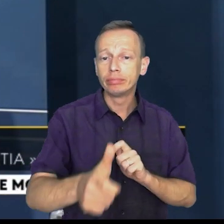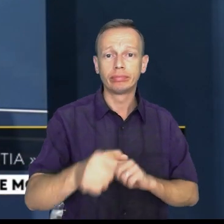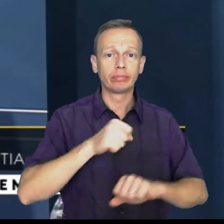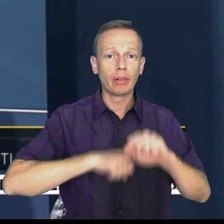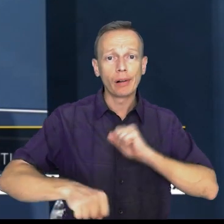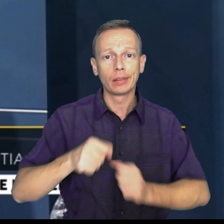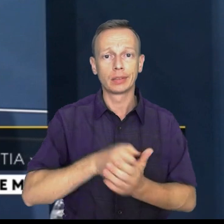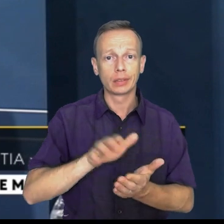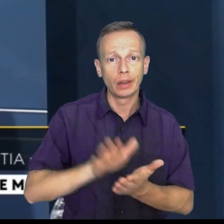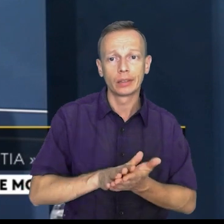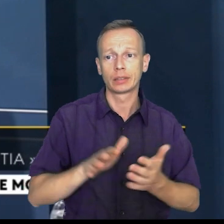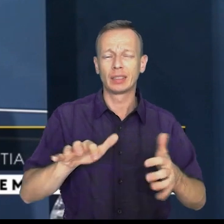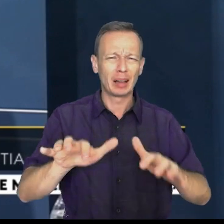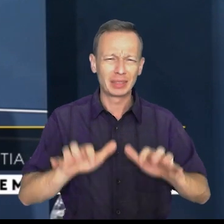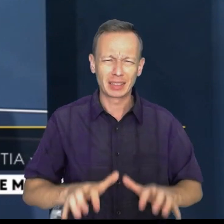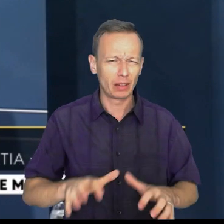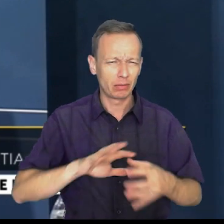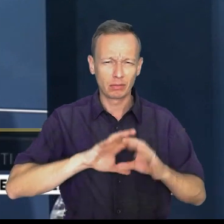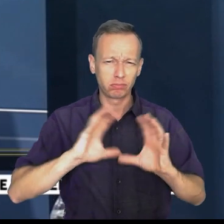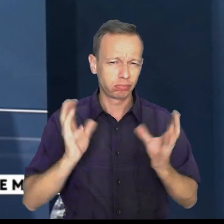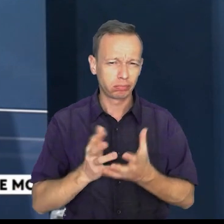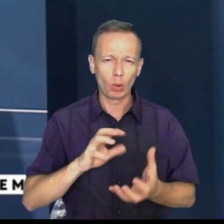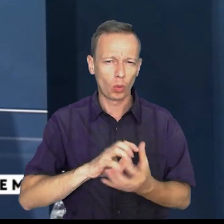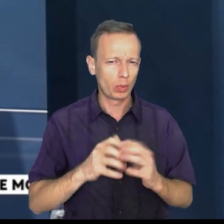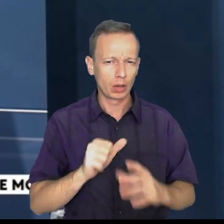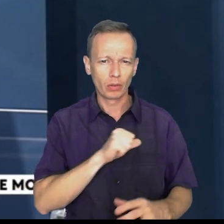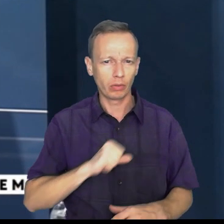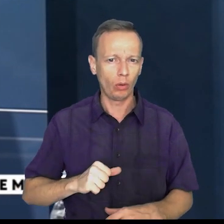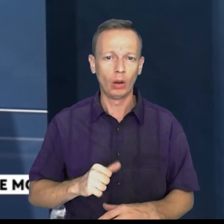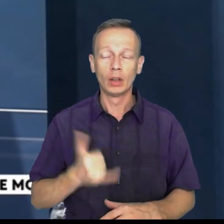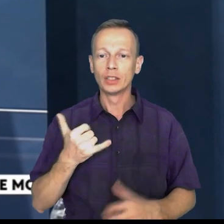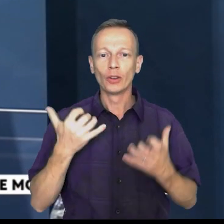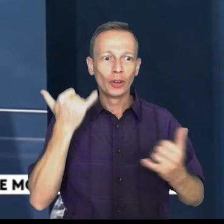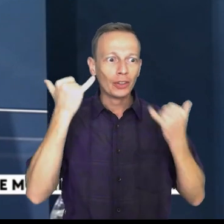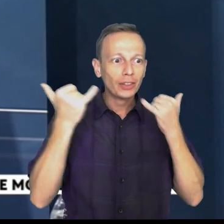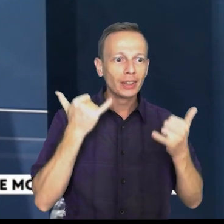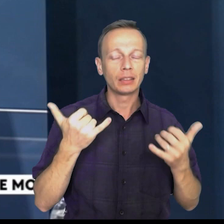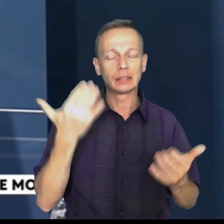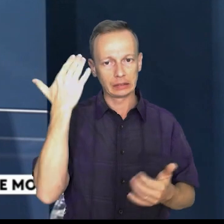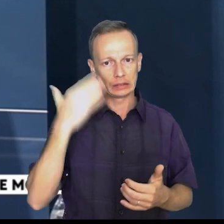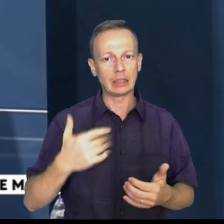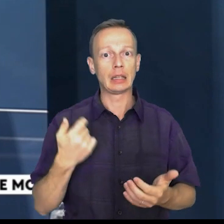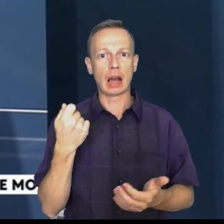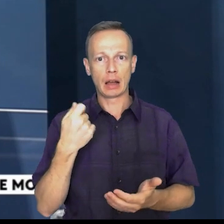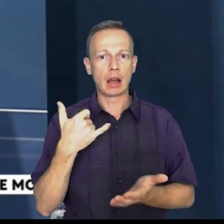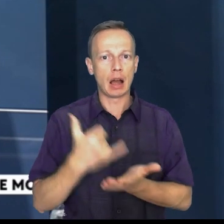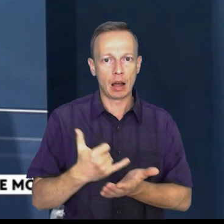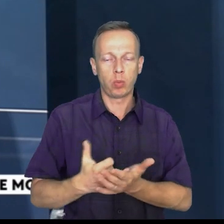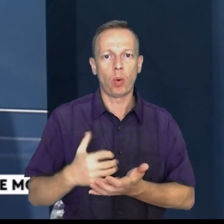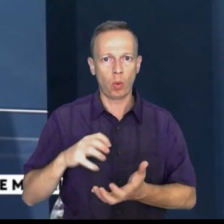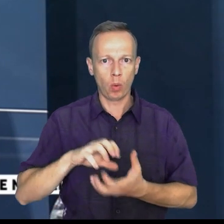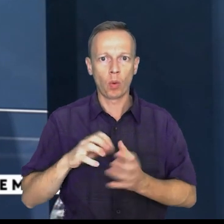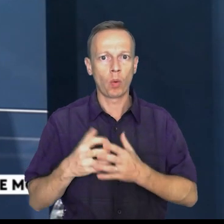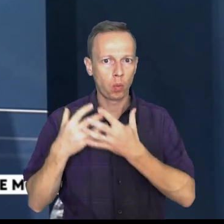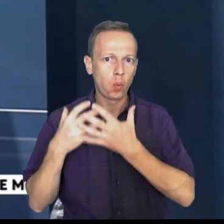formalités sont de plus en plus importantes pour ceux qui veulent prendre des initiatives. La fiscalité est lourde et moi je